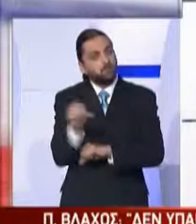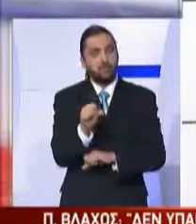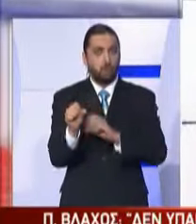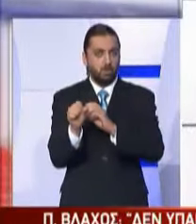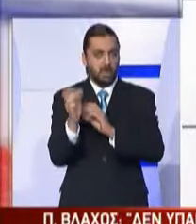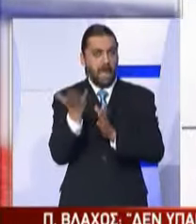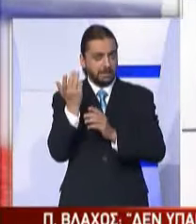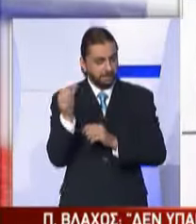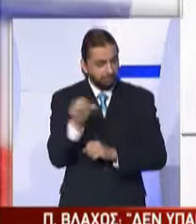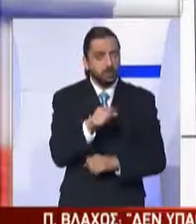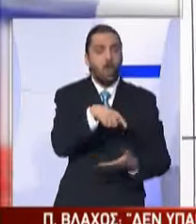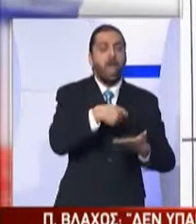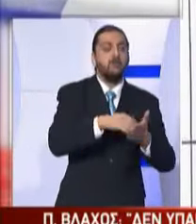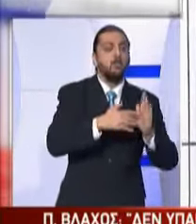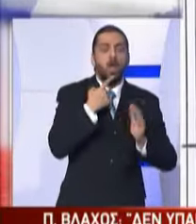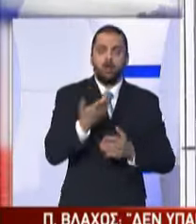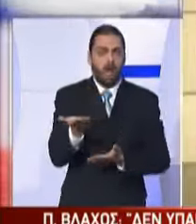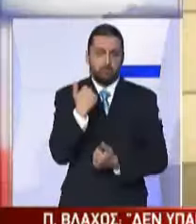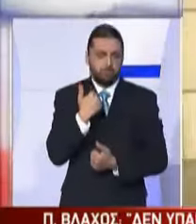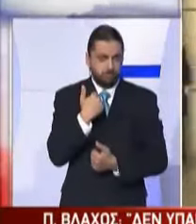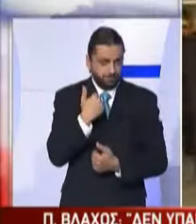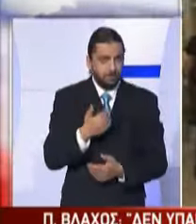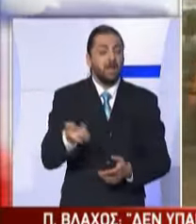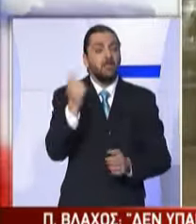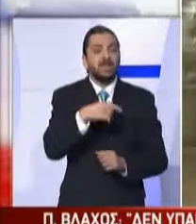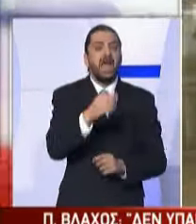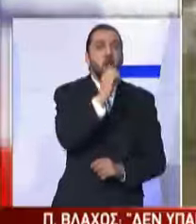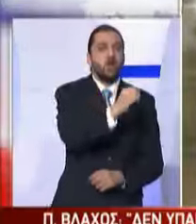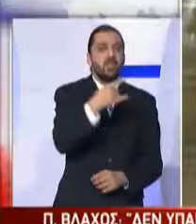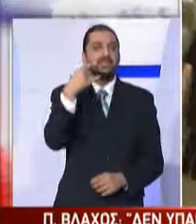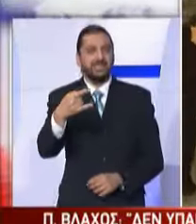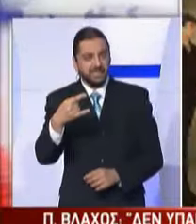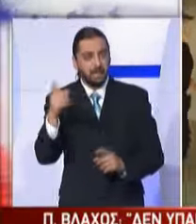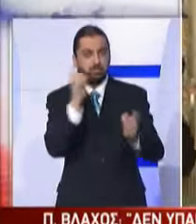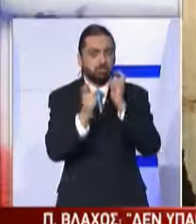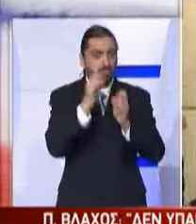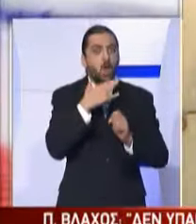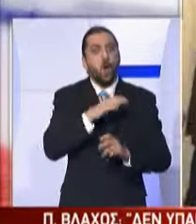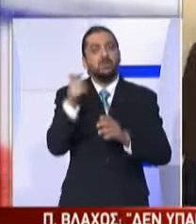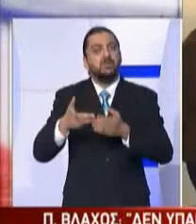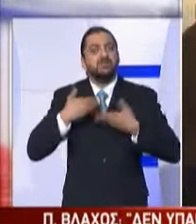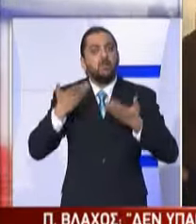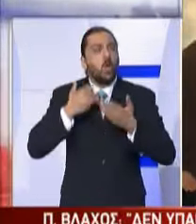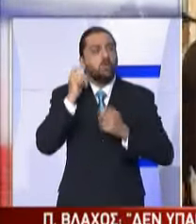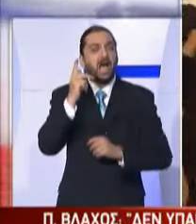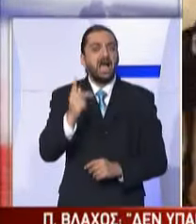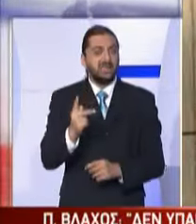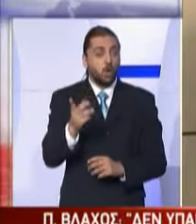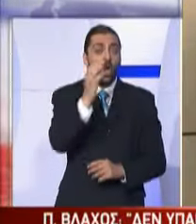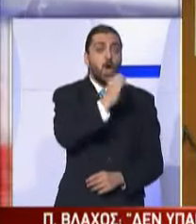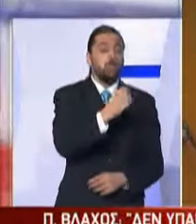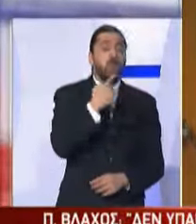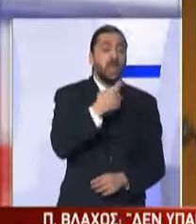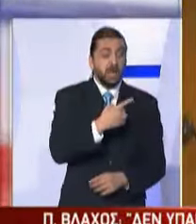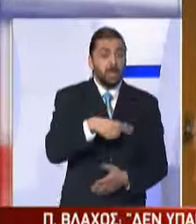επεστράφησαν. Αντιμέτωποι ήρθαν οι κατηγορούμενοι Αστέριος Οικονομίδης και Νίκος Ζήγρας με αφορμή την κατάθεση του Ευάγγελου Κατσάνου. Ο Αστέριος Οικονομίδης ανέφερε